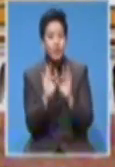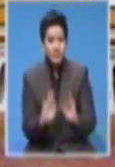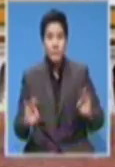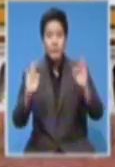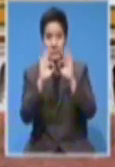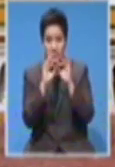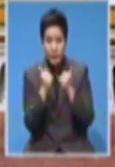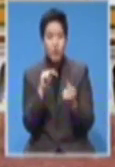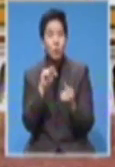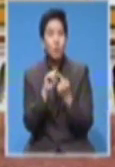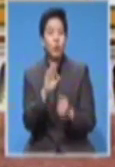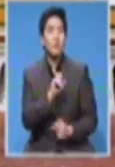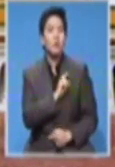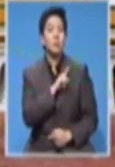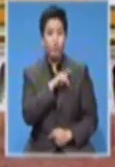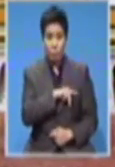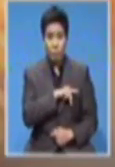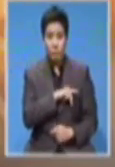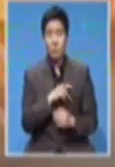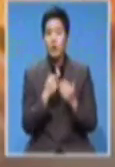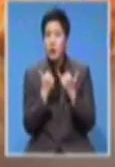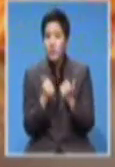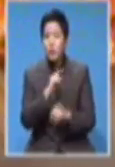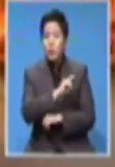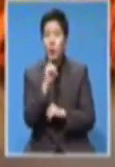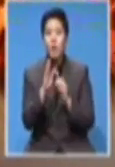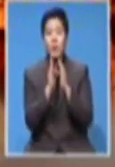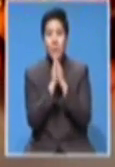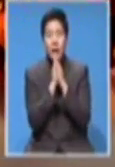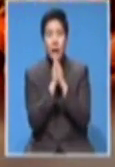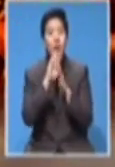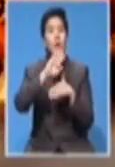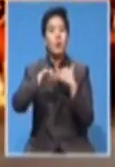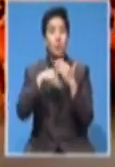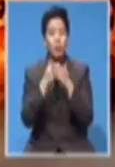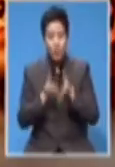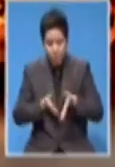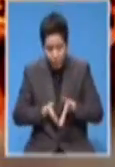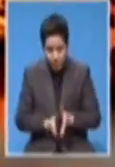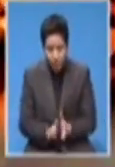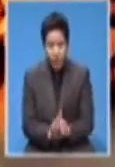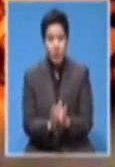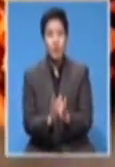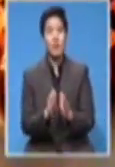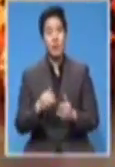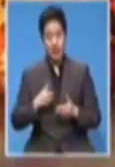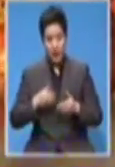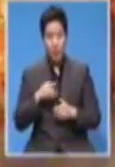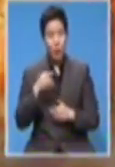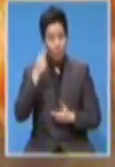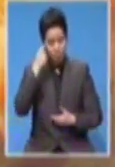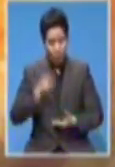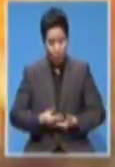ซึ่งเป็นวันสำคัญยิ่งทางพุทธศาสนาเป็นวันที่พระสัมมาสัมพุทธเจ้าประสูติตรัสรู้และปรินิพพ